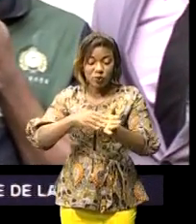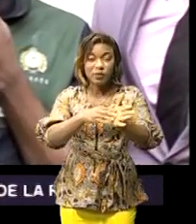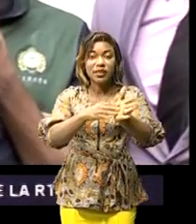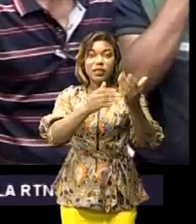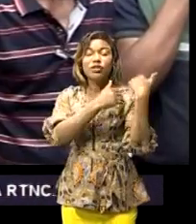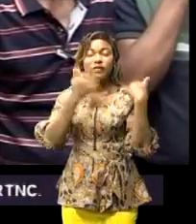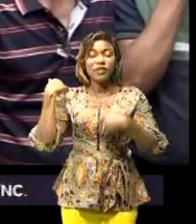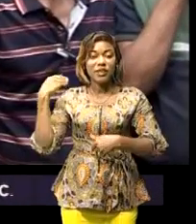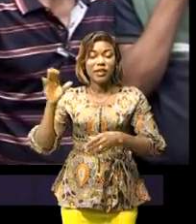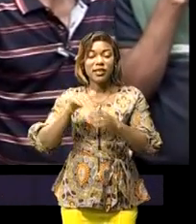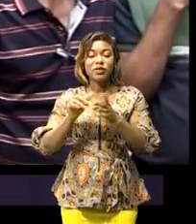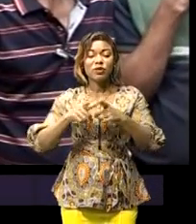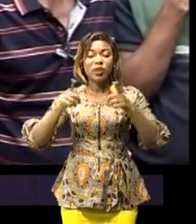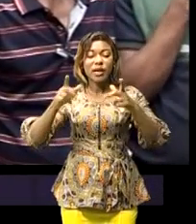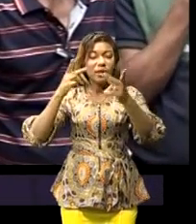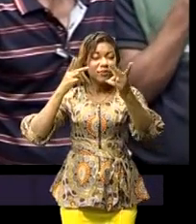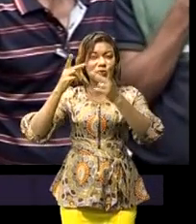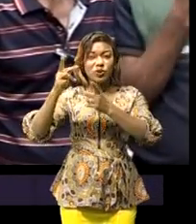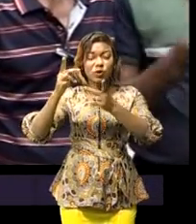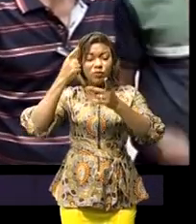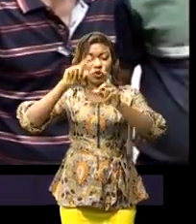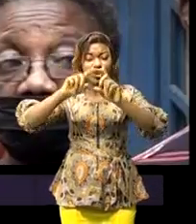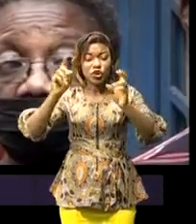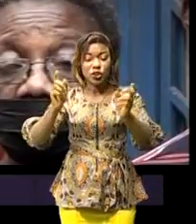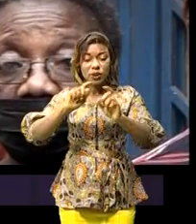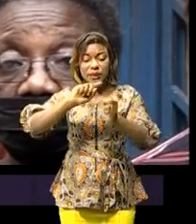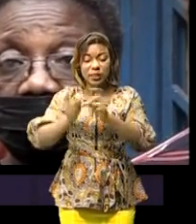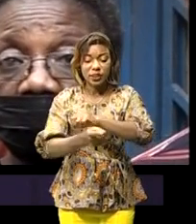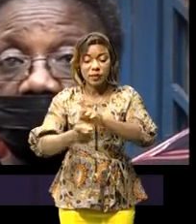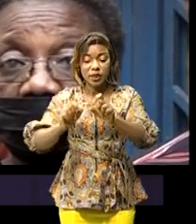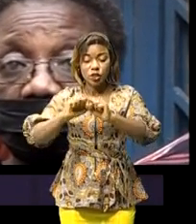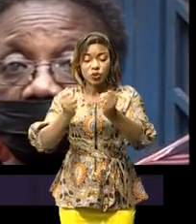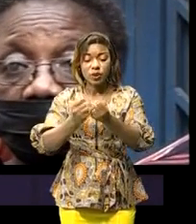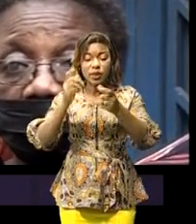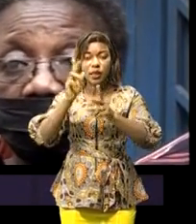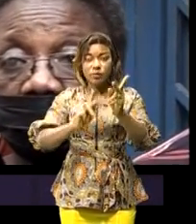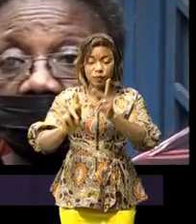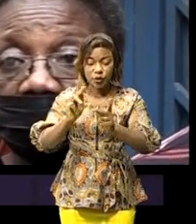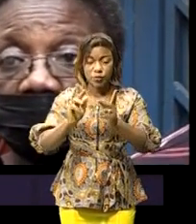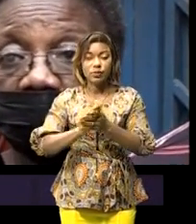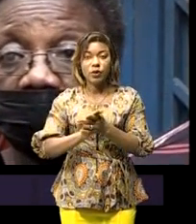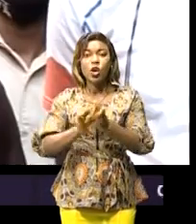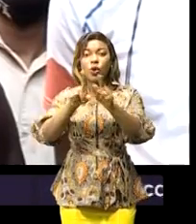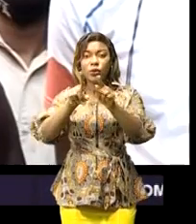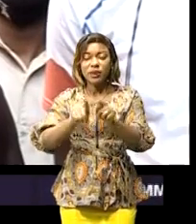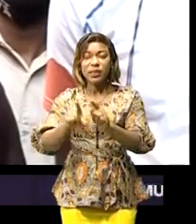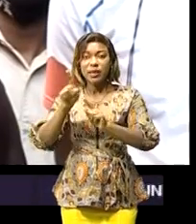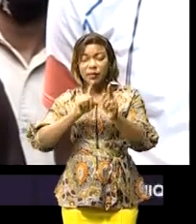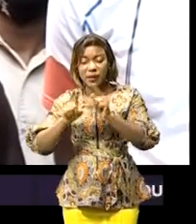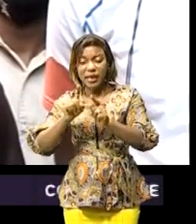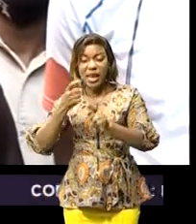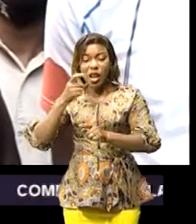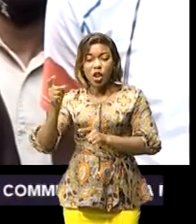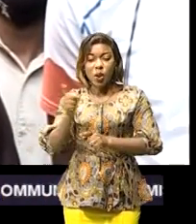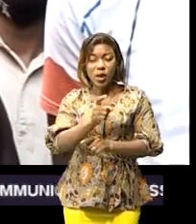de l'État dans sa grande mission de l'amélioration du social de la population. Il sied de noter que ce go a